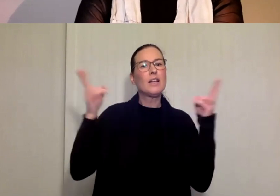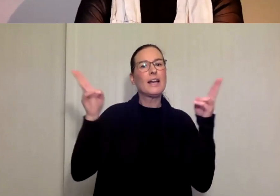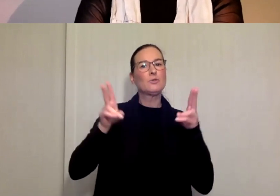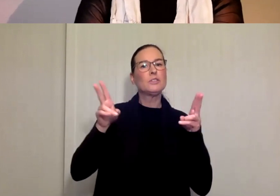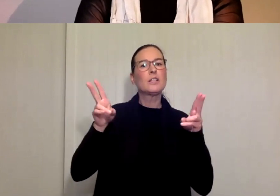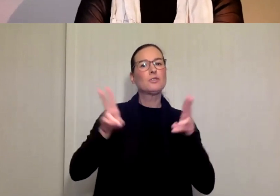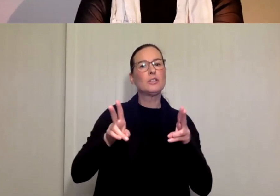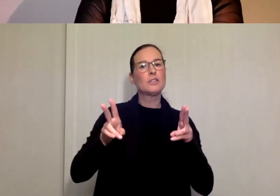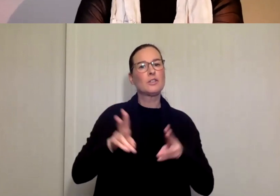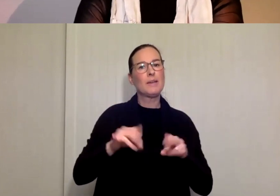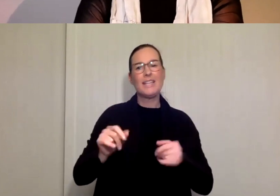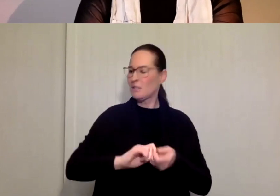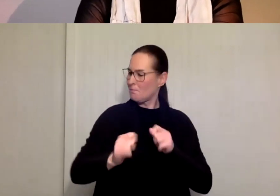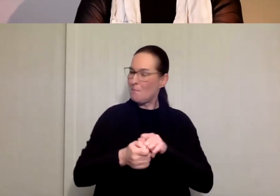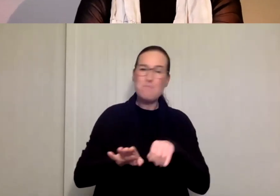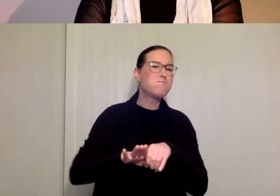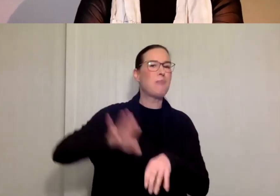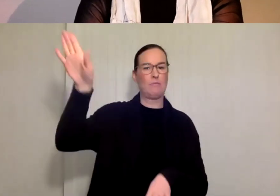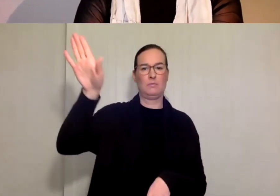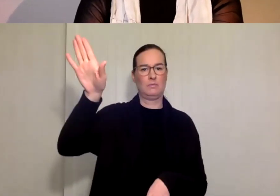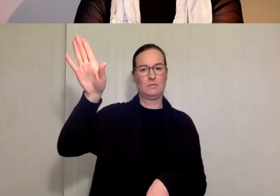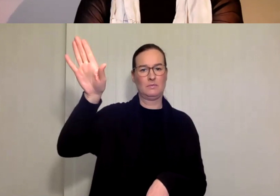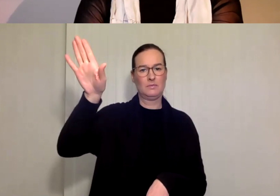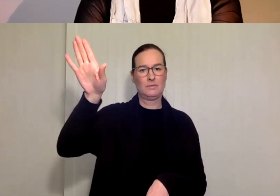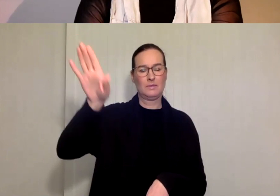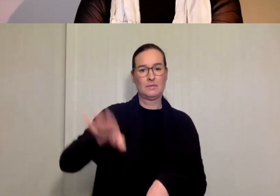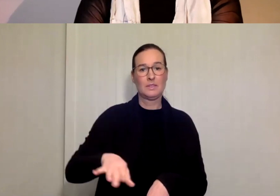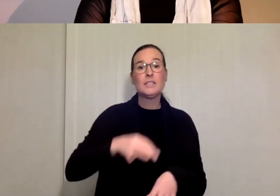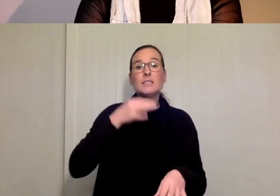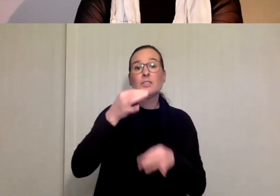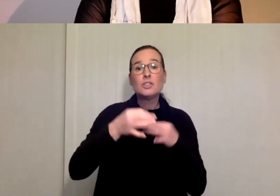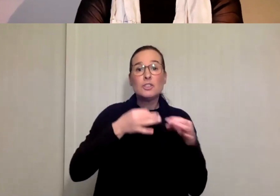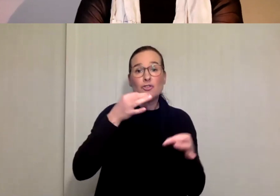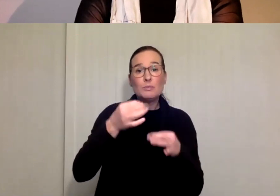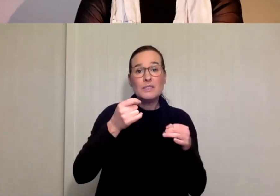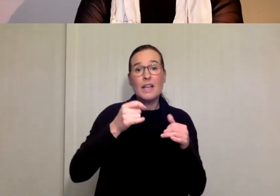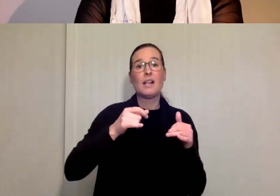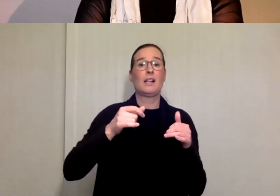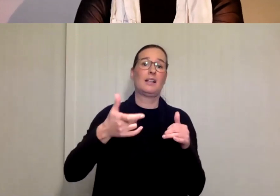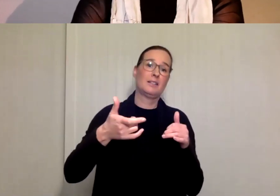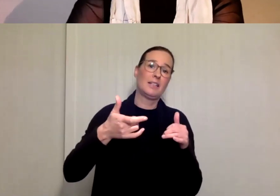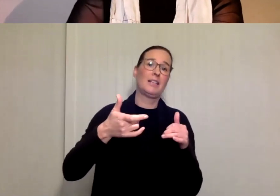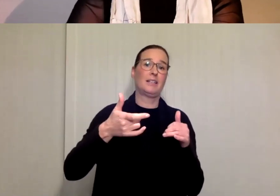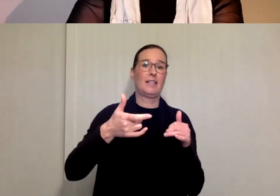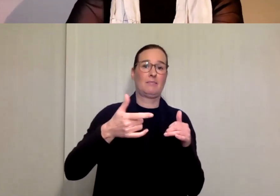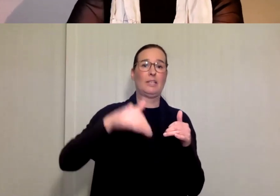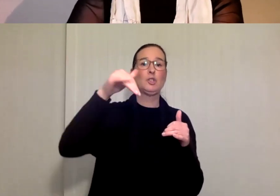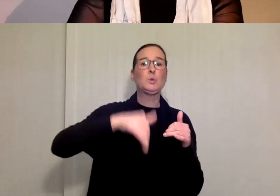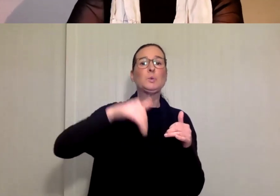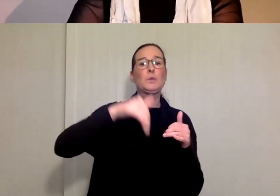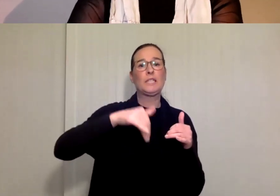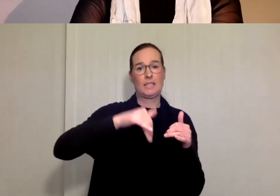momentan radikal nach oben springt, vor allen Dingen in den Ländern des Südens.